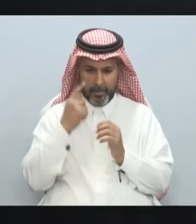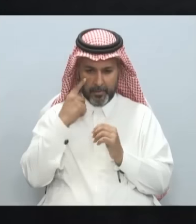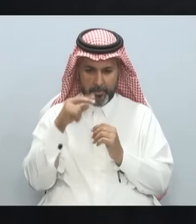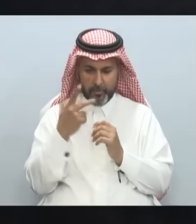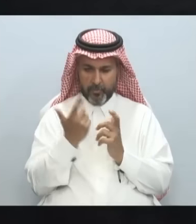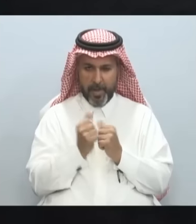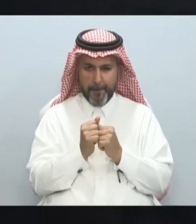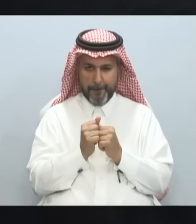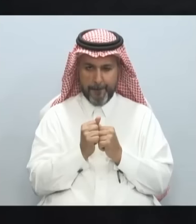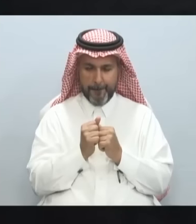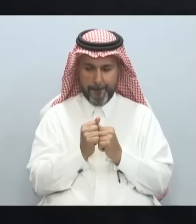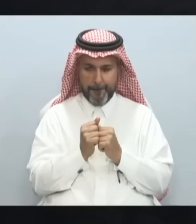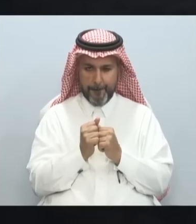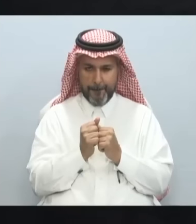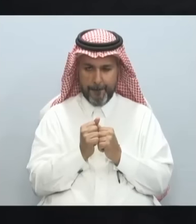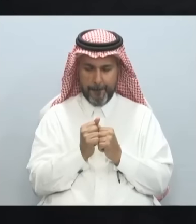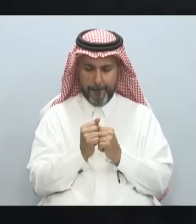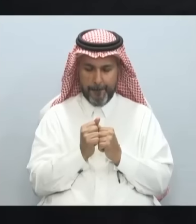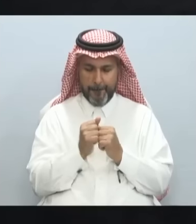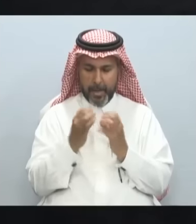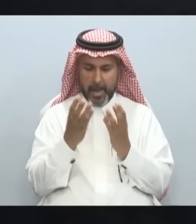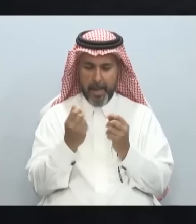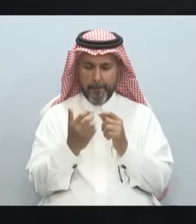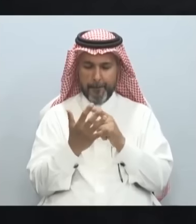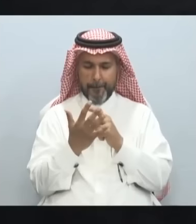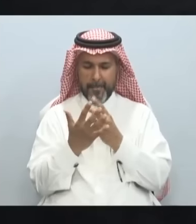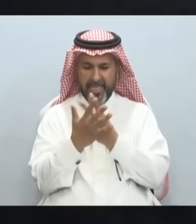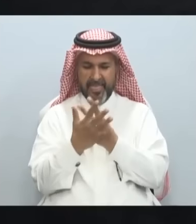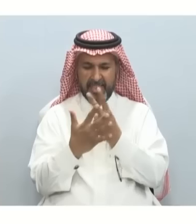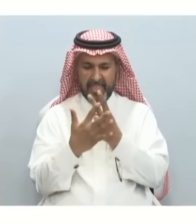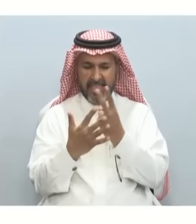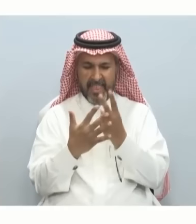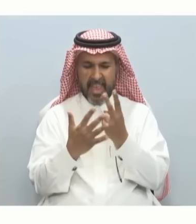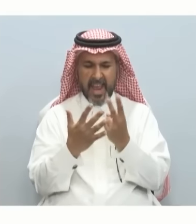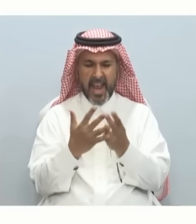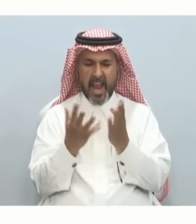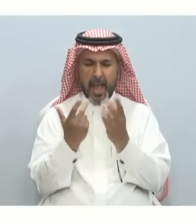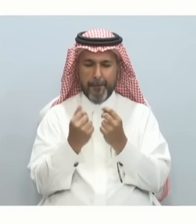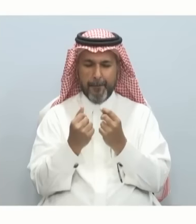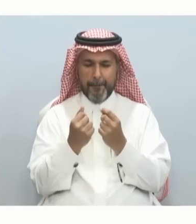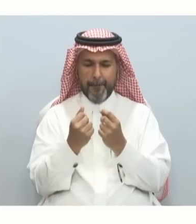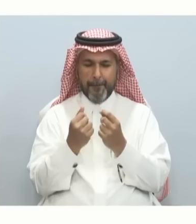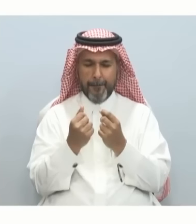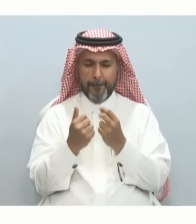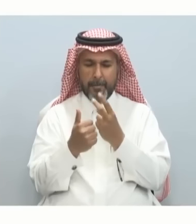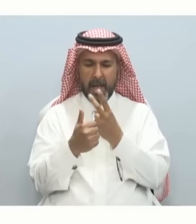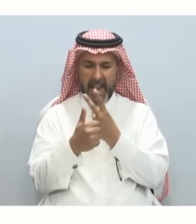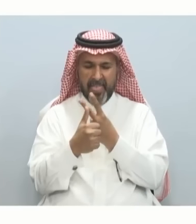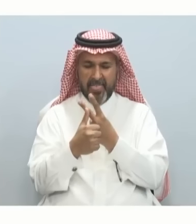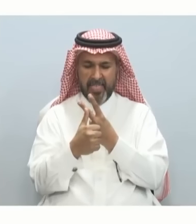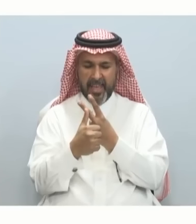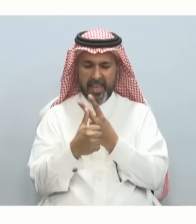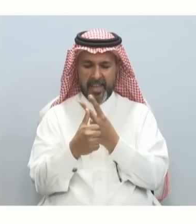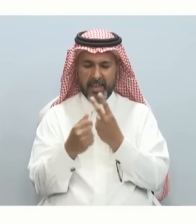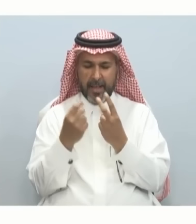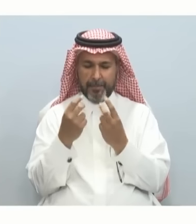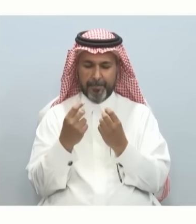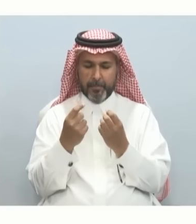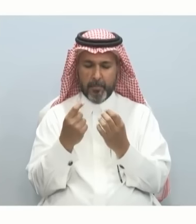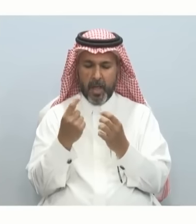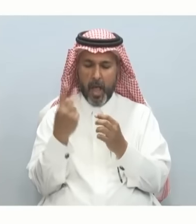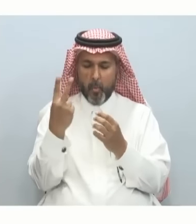هذه مبدعين حددت المضاعفات الخمسه الاولى بارك الله فيكم اذا نبدا مع بعض مضاعفات الاثنين